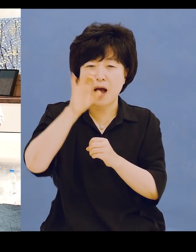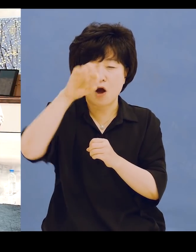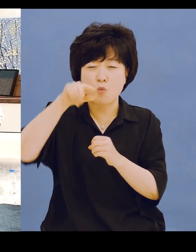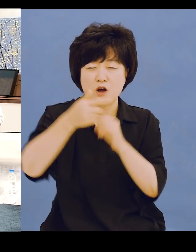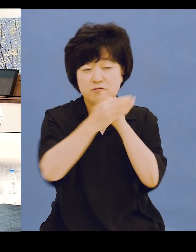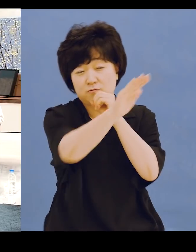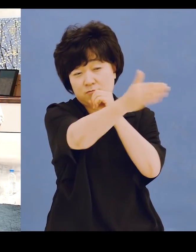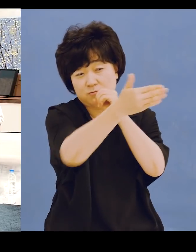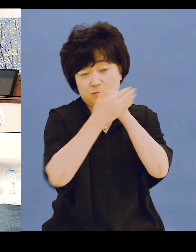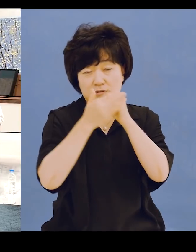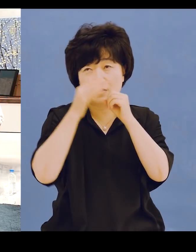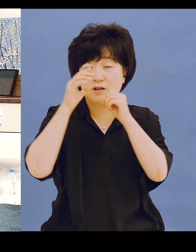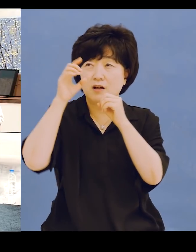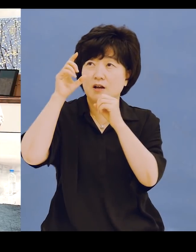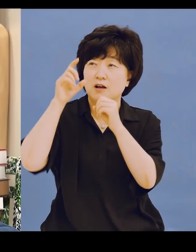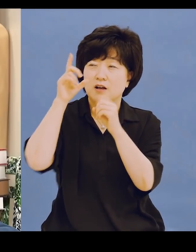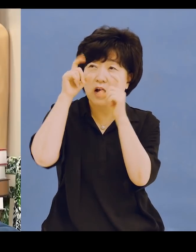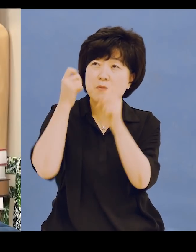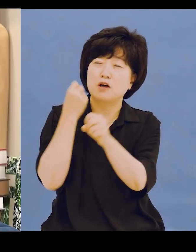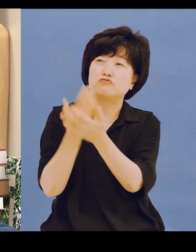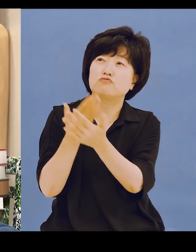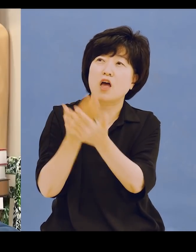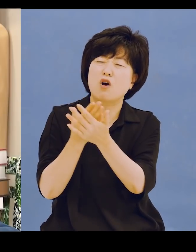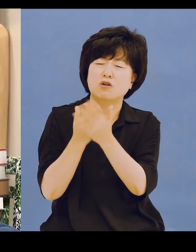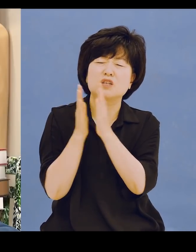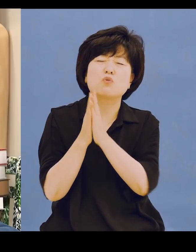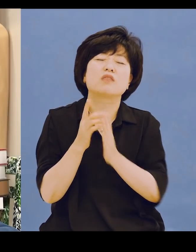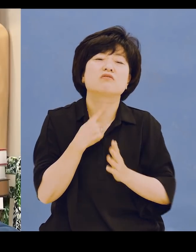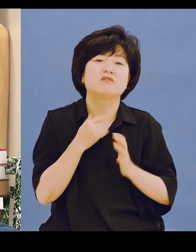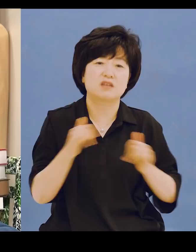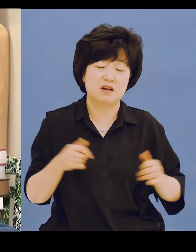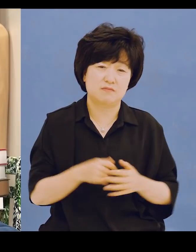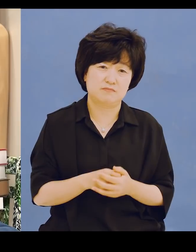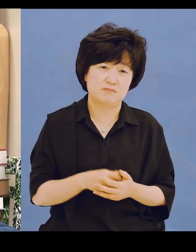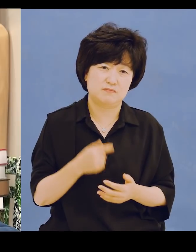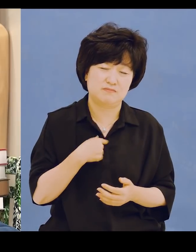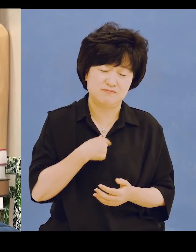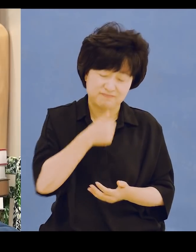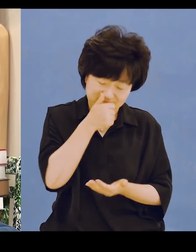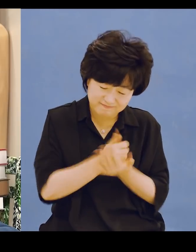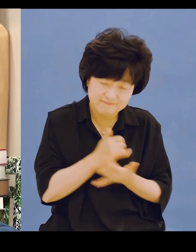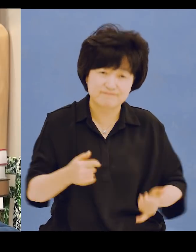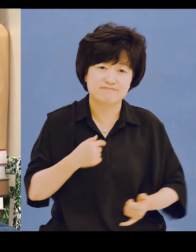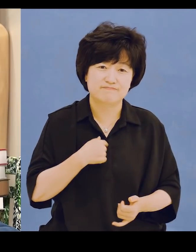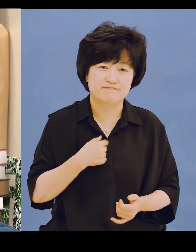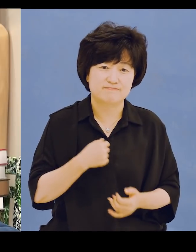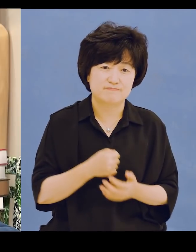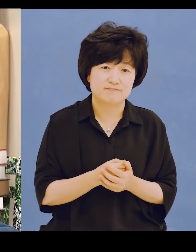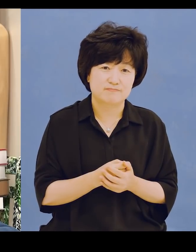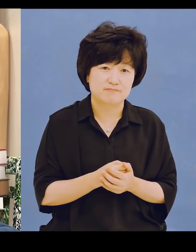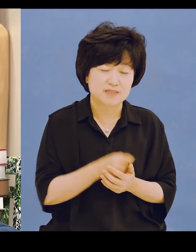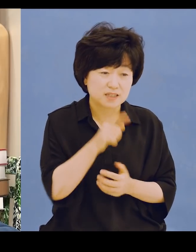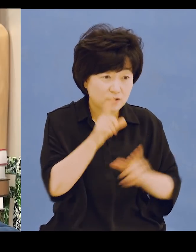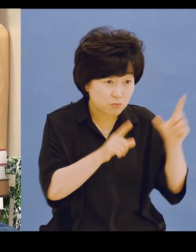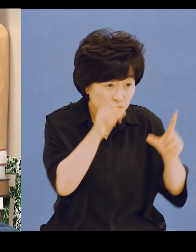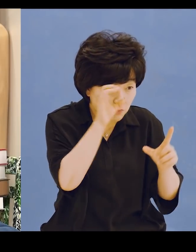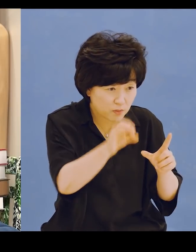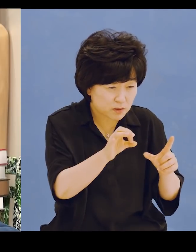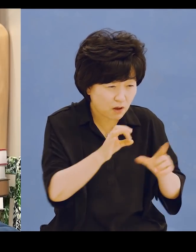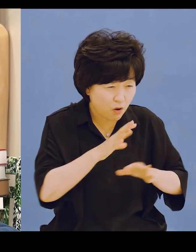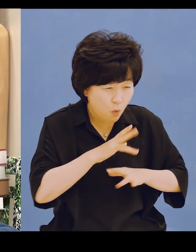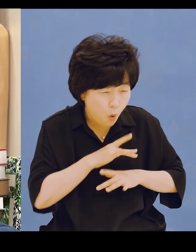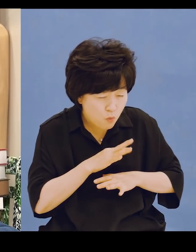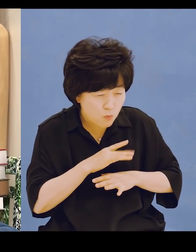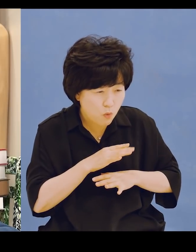그럴 그런데 수 그 있는- 일을 겪으면서 예. 부족 아이들의 슬픔, 좌절, 눈물, 공포, 부끄러움,